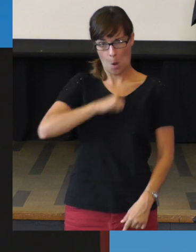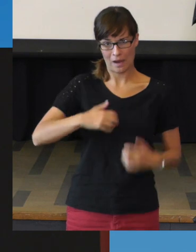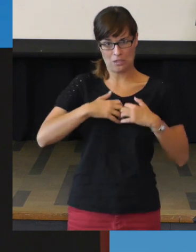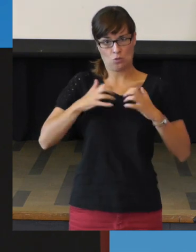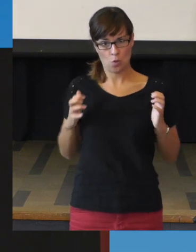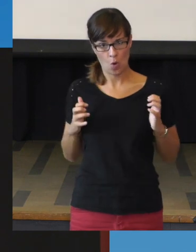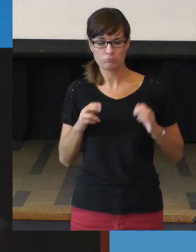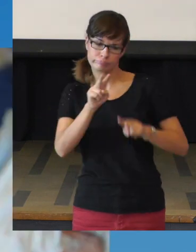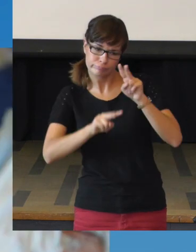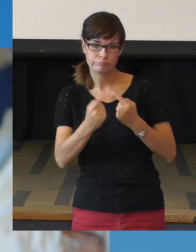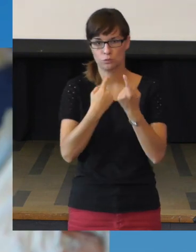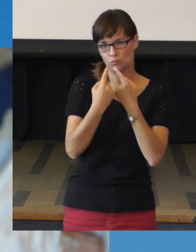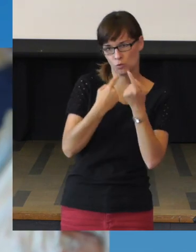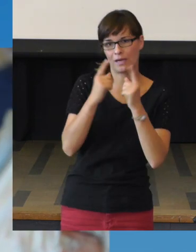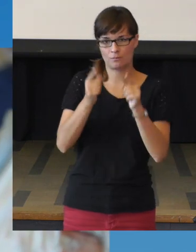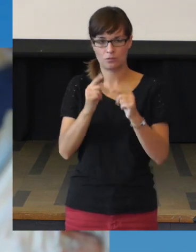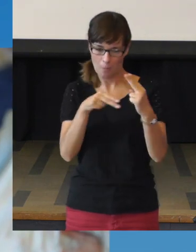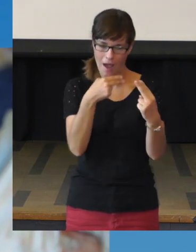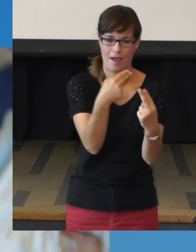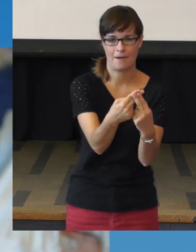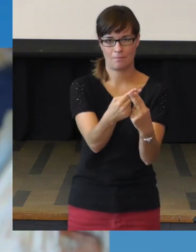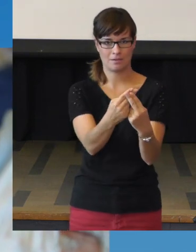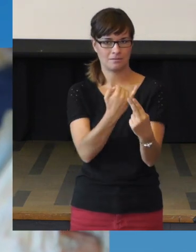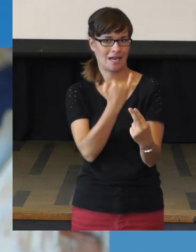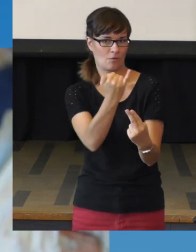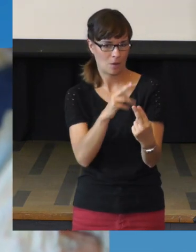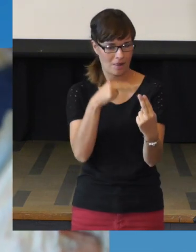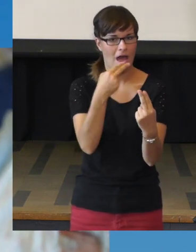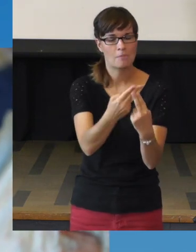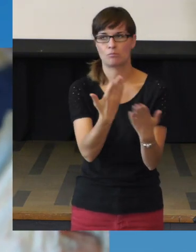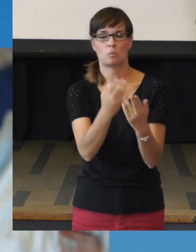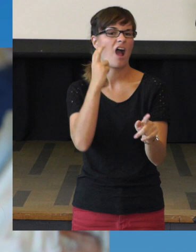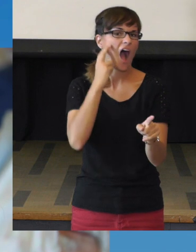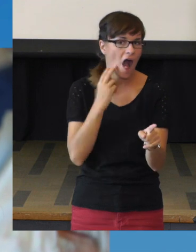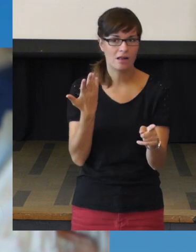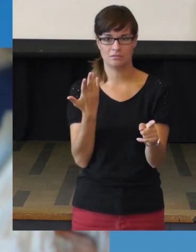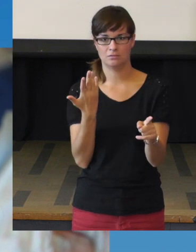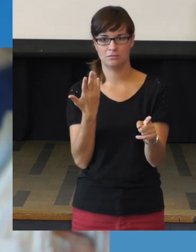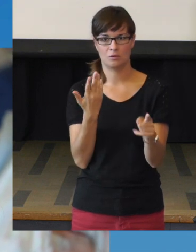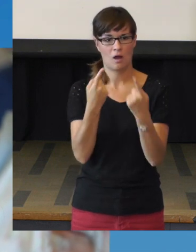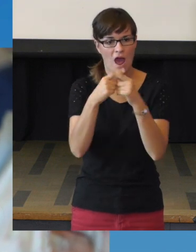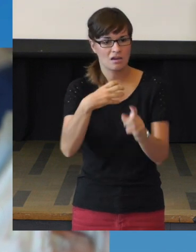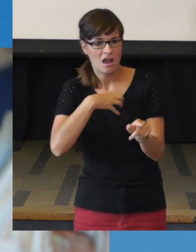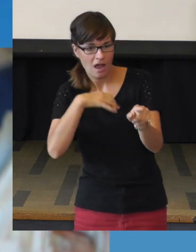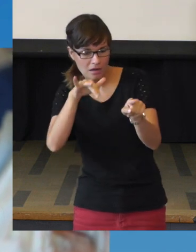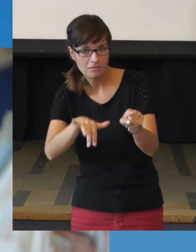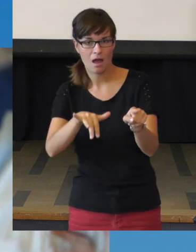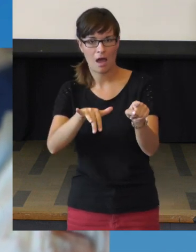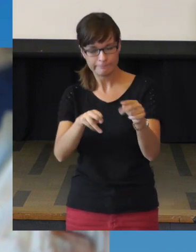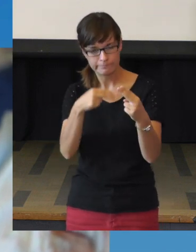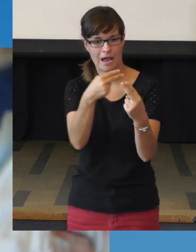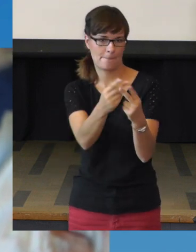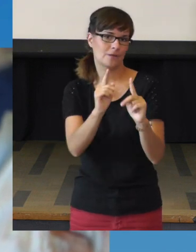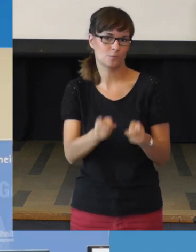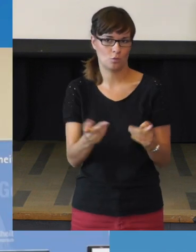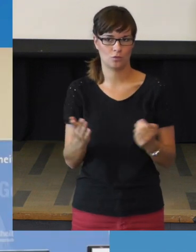Verfahren individuell an die Problematik des Patienten, an das Alter des Patienten und an die Begleiterkrankung des Patienten anpassen kann, um